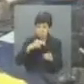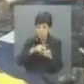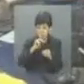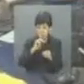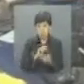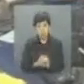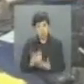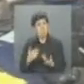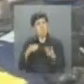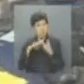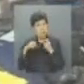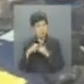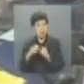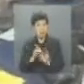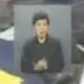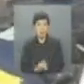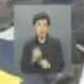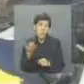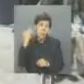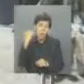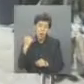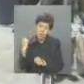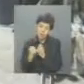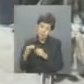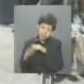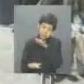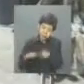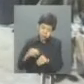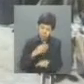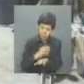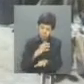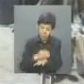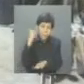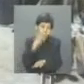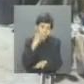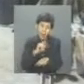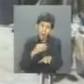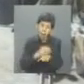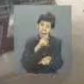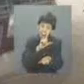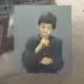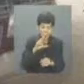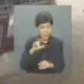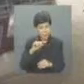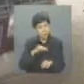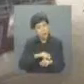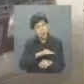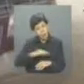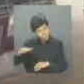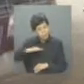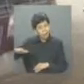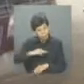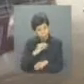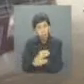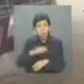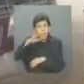ได้รับผลกระทบหนักจากที่เคยมีลูกค้านำรถยนต์มาติดตั้งระบบก๊าซ LPG เกือบ30คันต่อเดือนเหลือเพียง